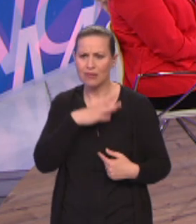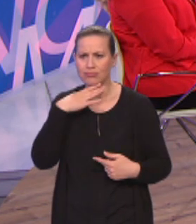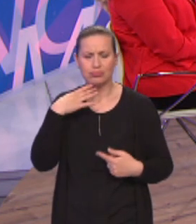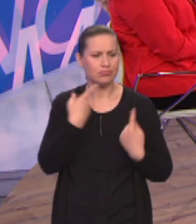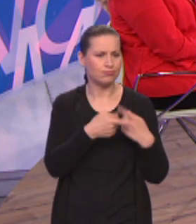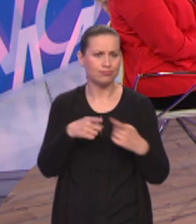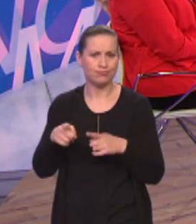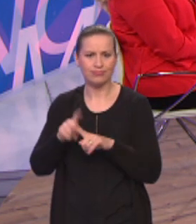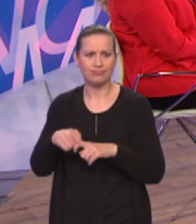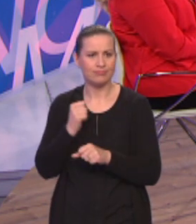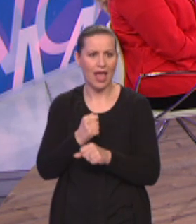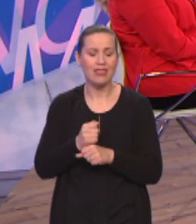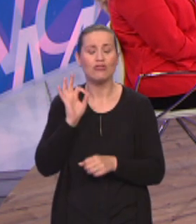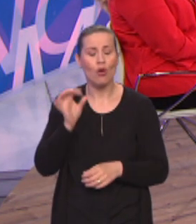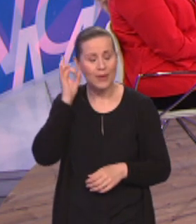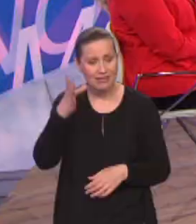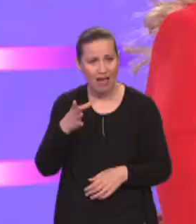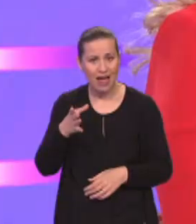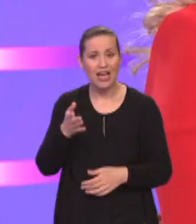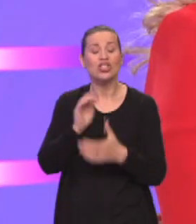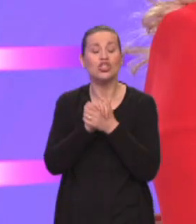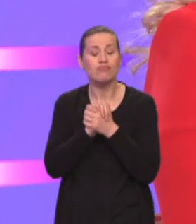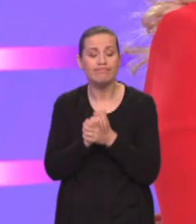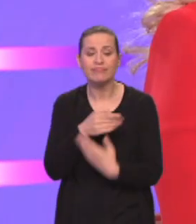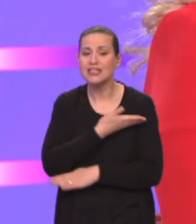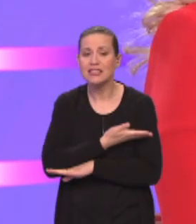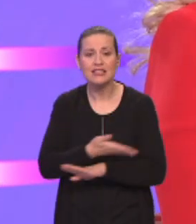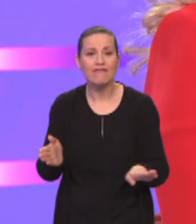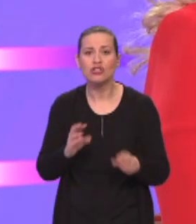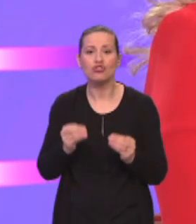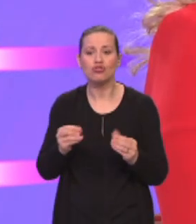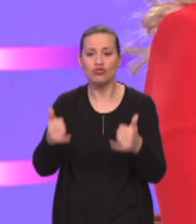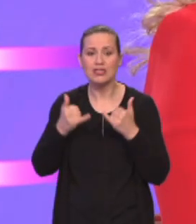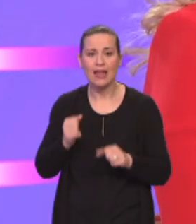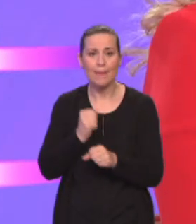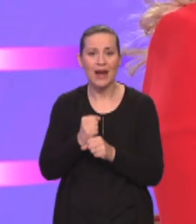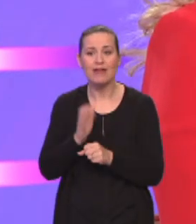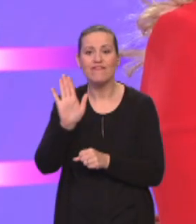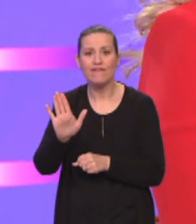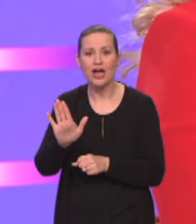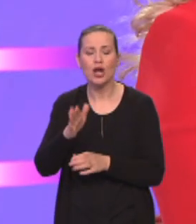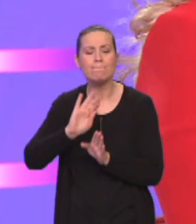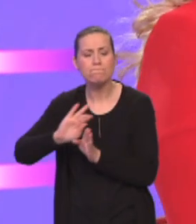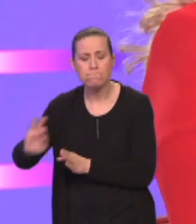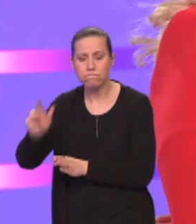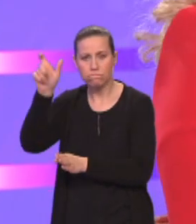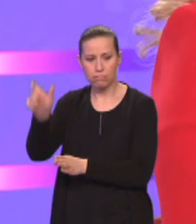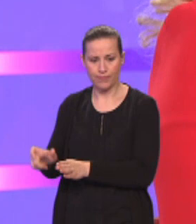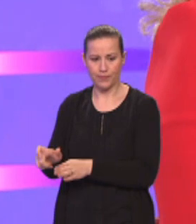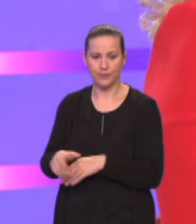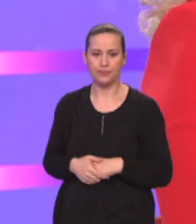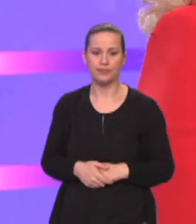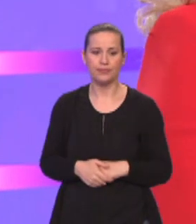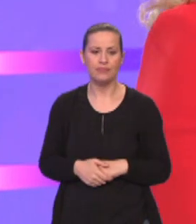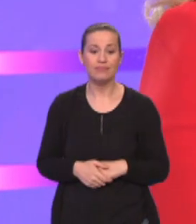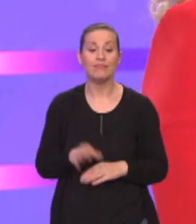dan, iskrene čestitke na svemu što ste do sad ostvarili i na vašoj iznimnoj osobnosti. Poštovanje. Dobar dan